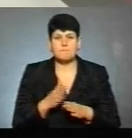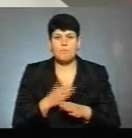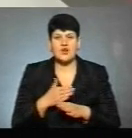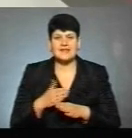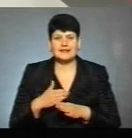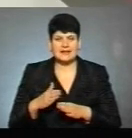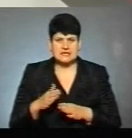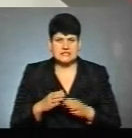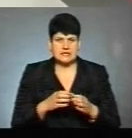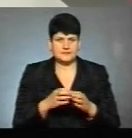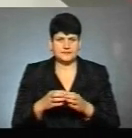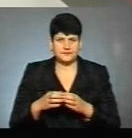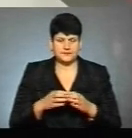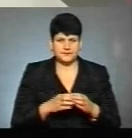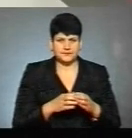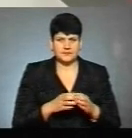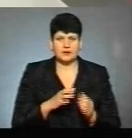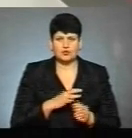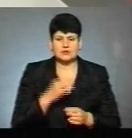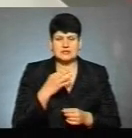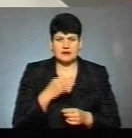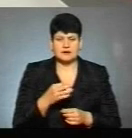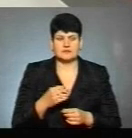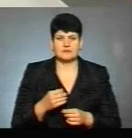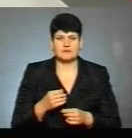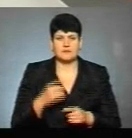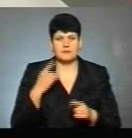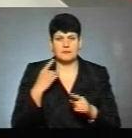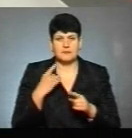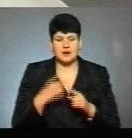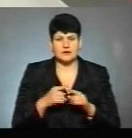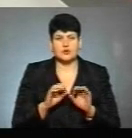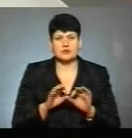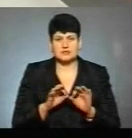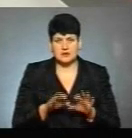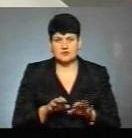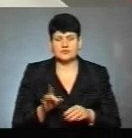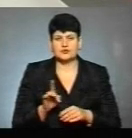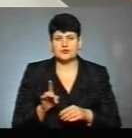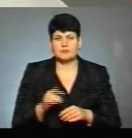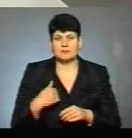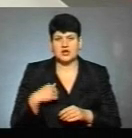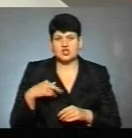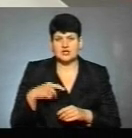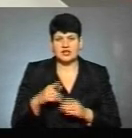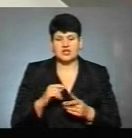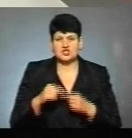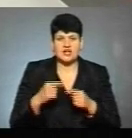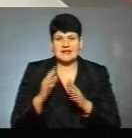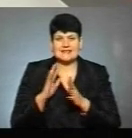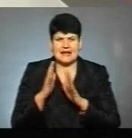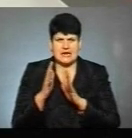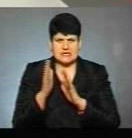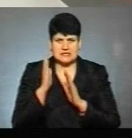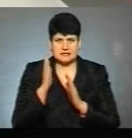поділилися. Ми, як було сказано, там брат сказав, що ми йшли через ліс,